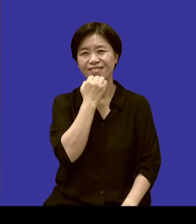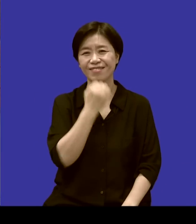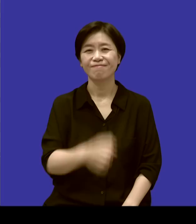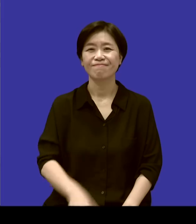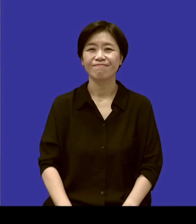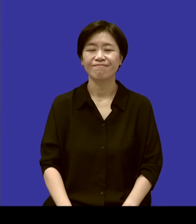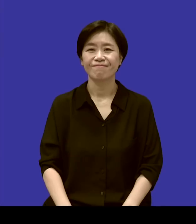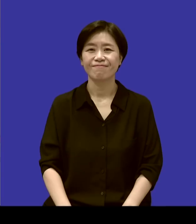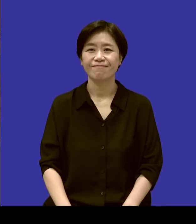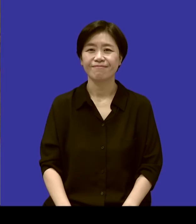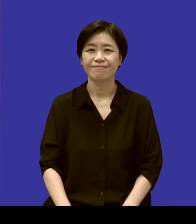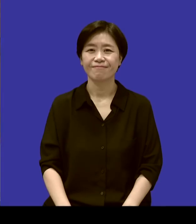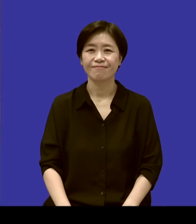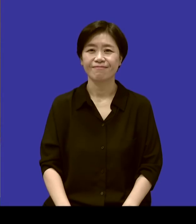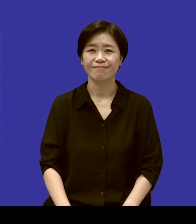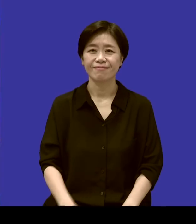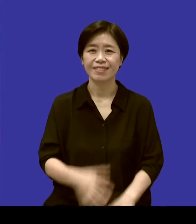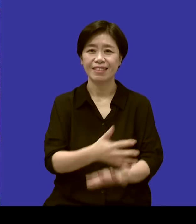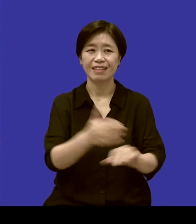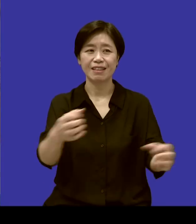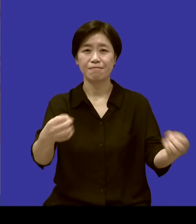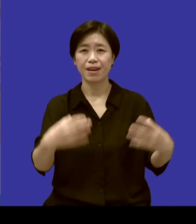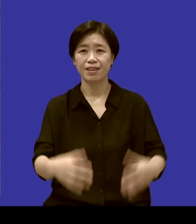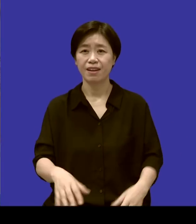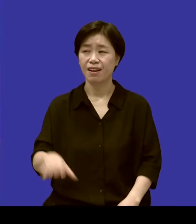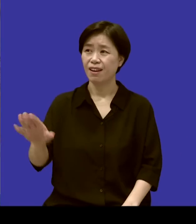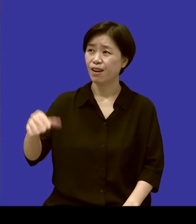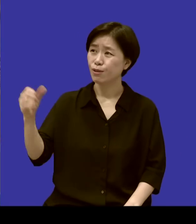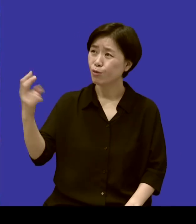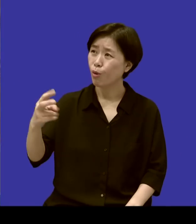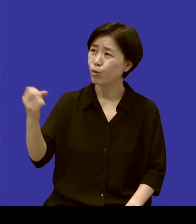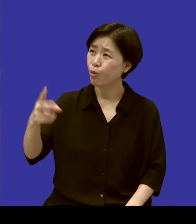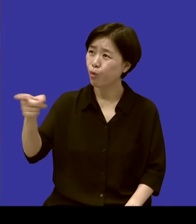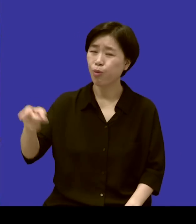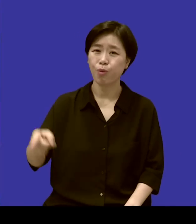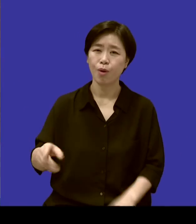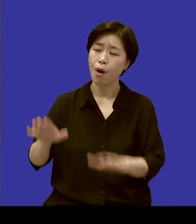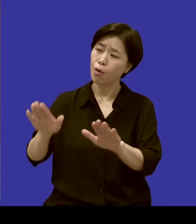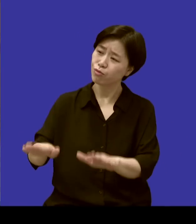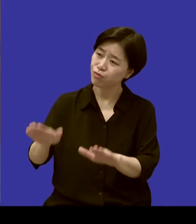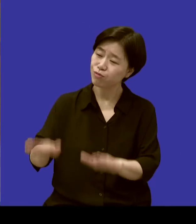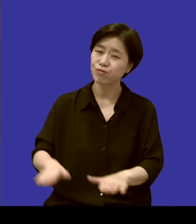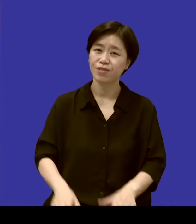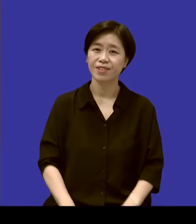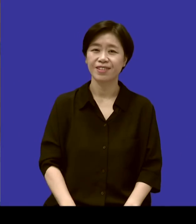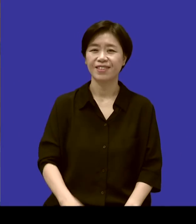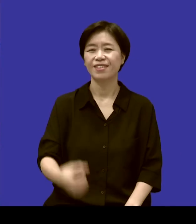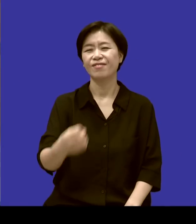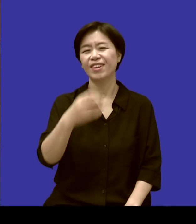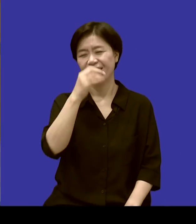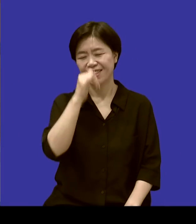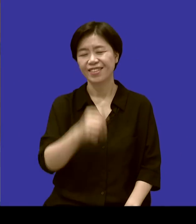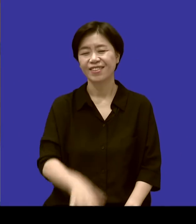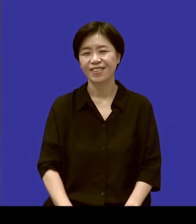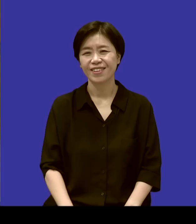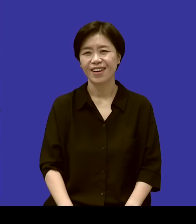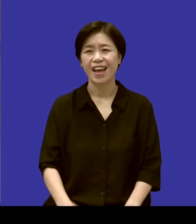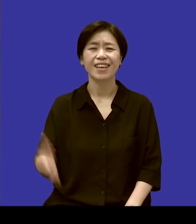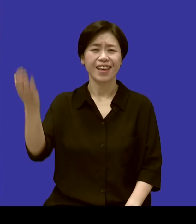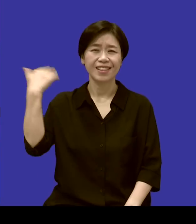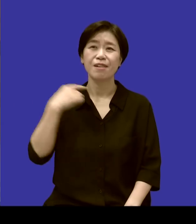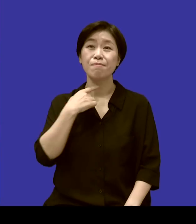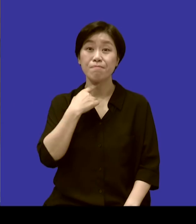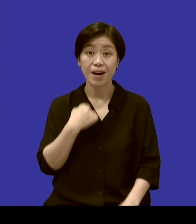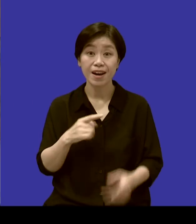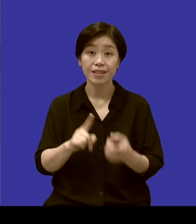그래서 권사님들이 또 시작이다. 그래서 그거를 잊고 있었는데 네.